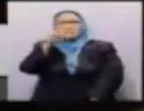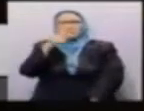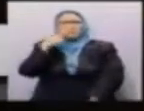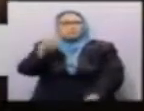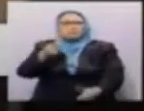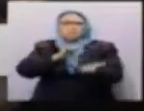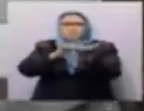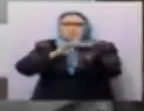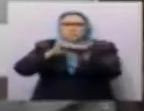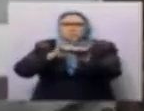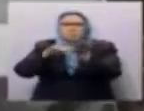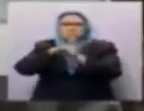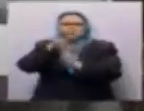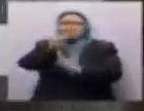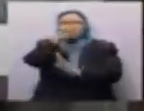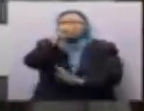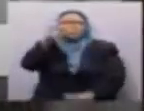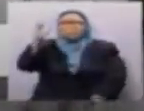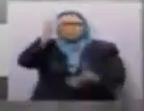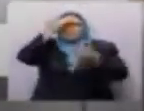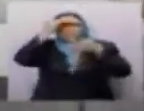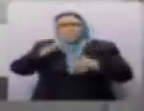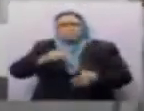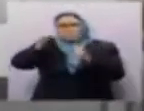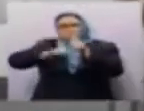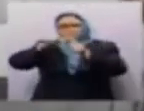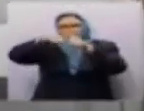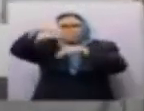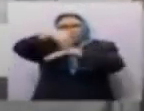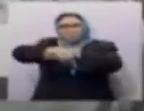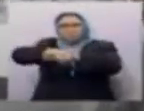dari 200 pesakit setiap malam.